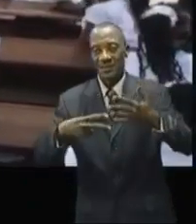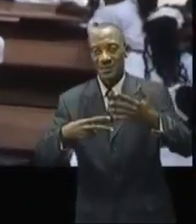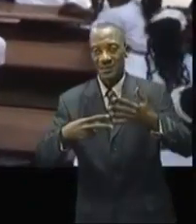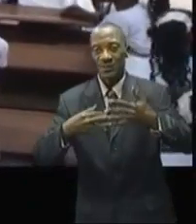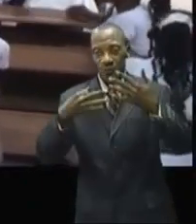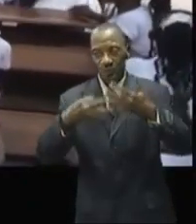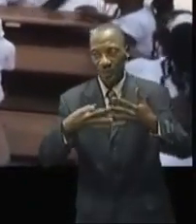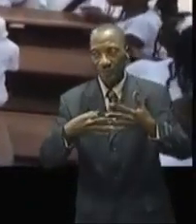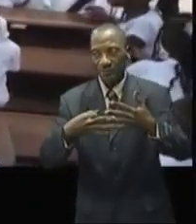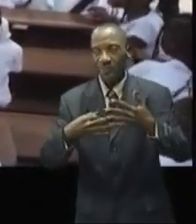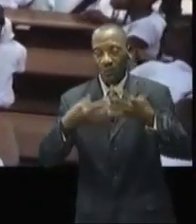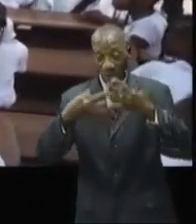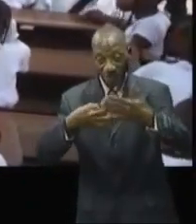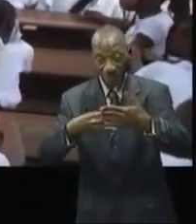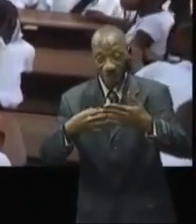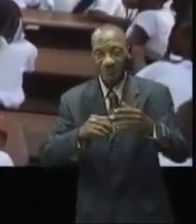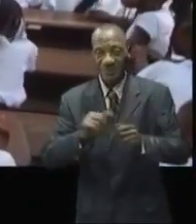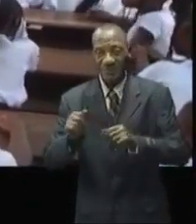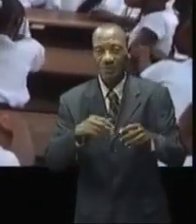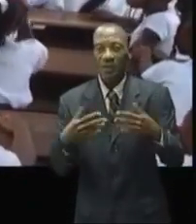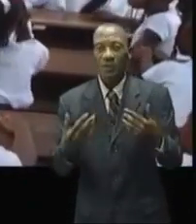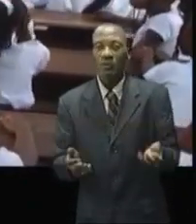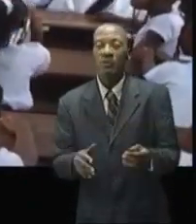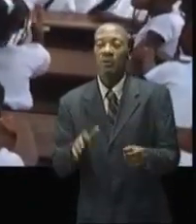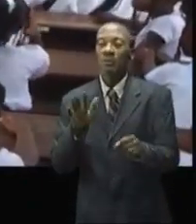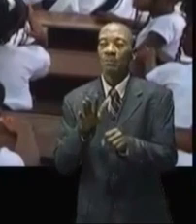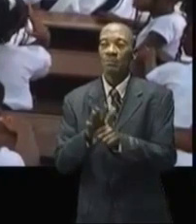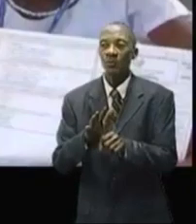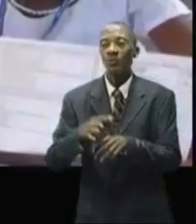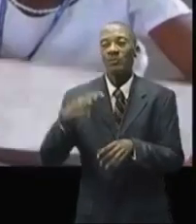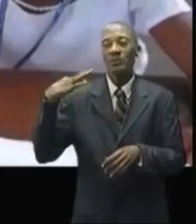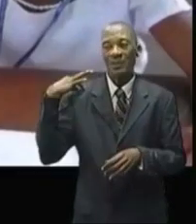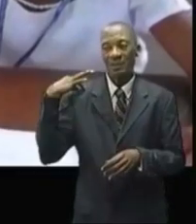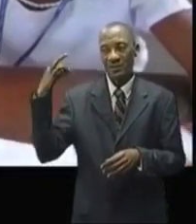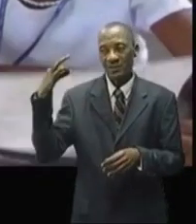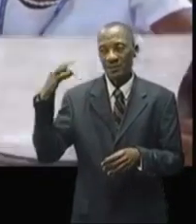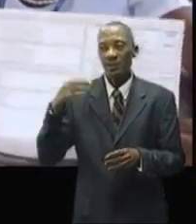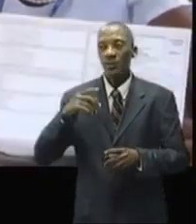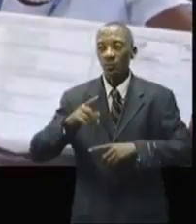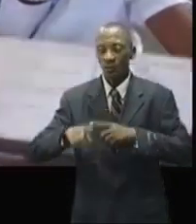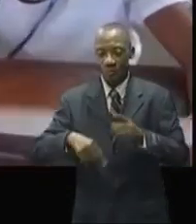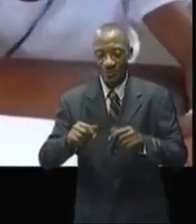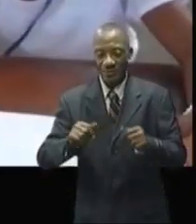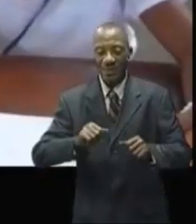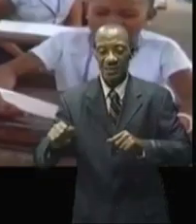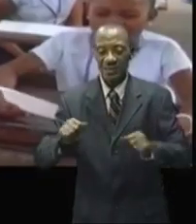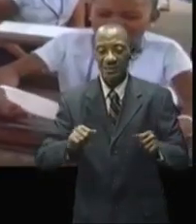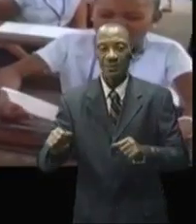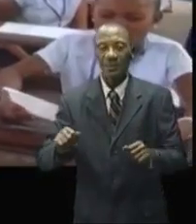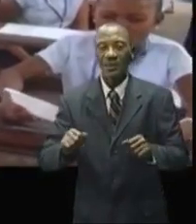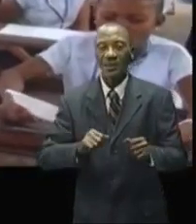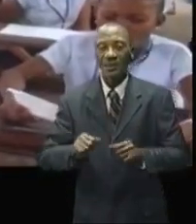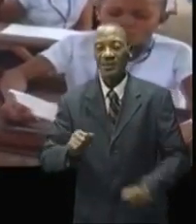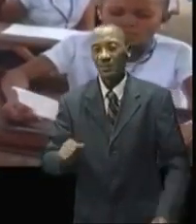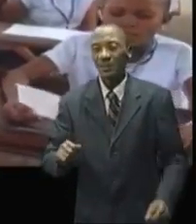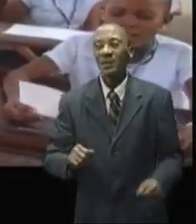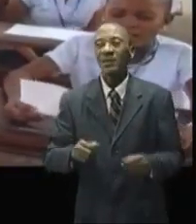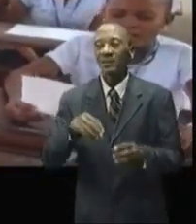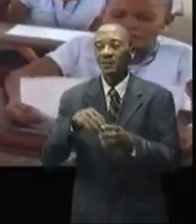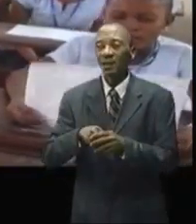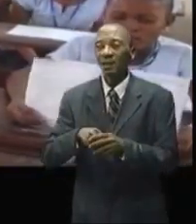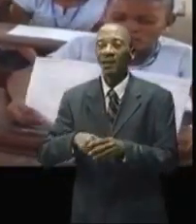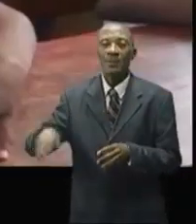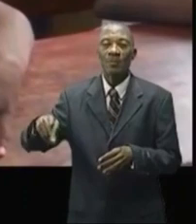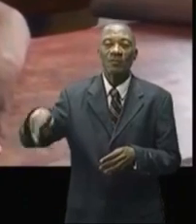effectif d'environ 1 million de candidats. À Kinshasa, les constats dans les centres de passation font état d'une sérénité